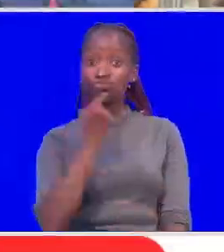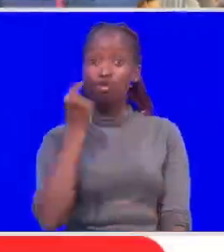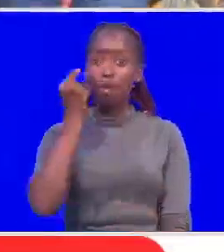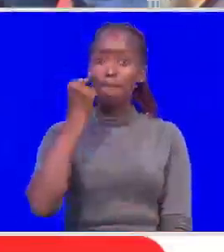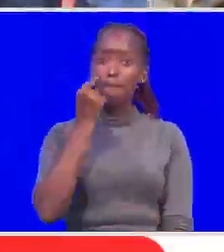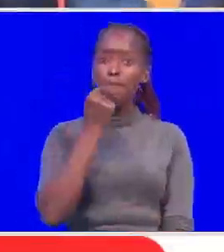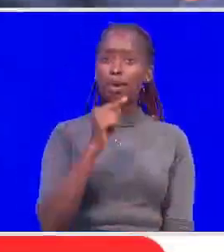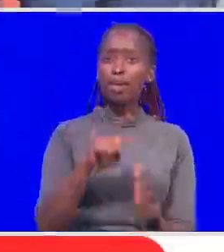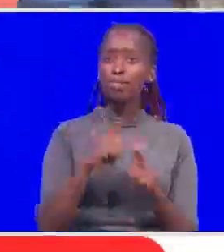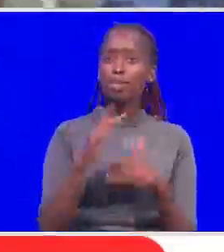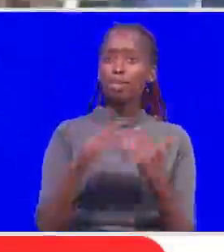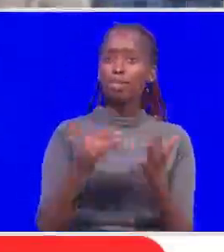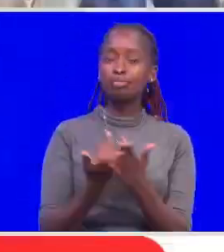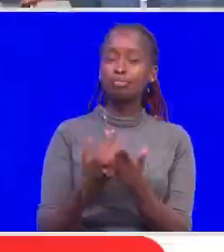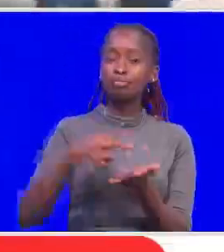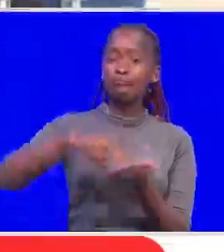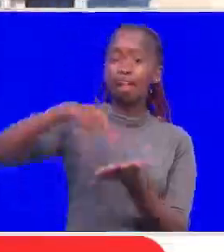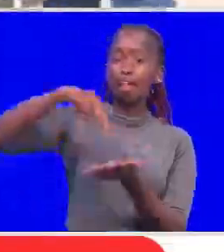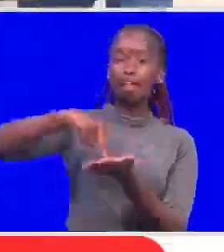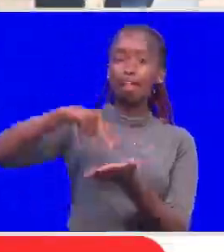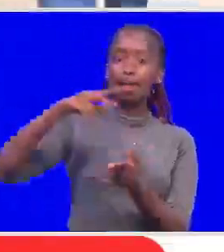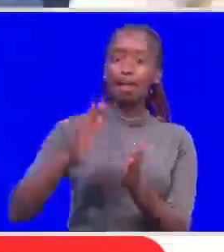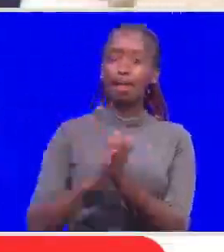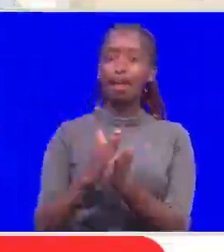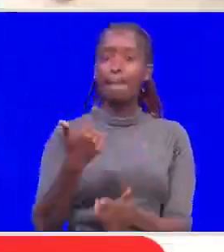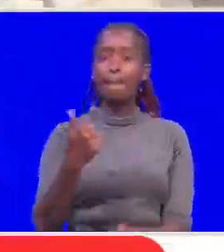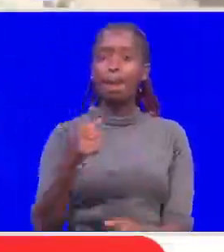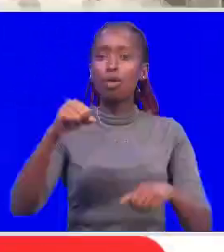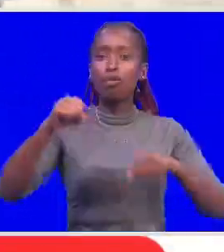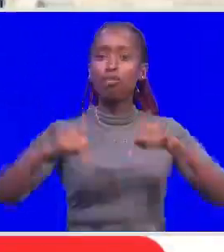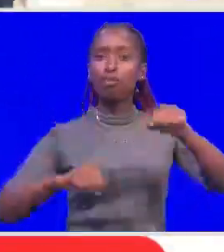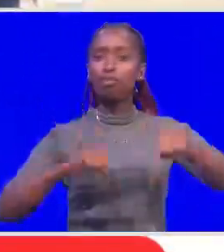za kifahari na kuendesha baiskeli.